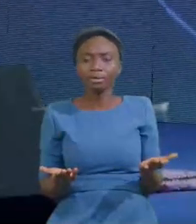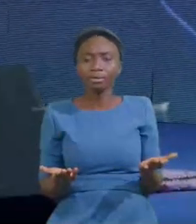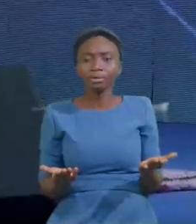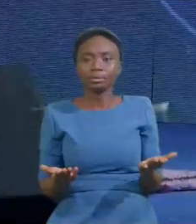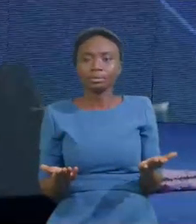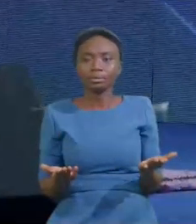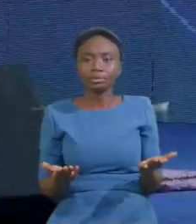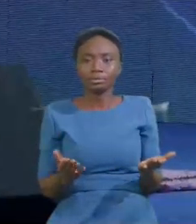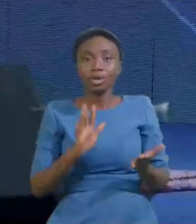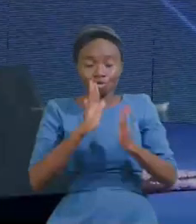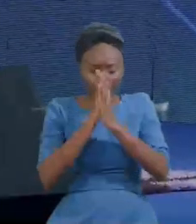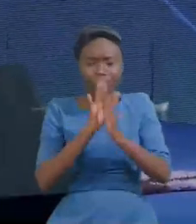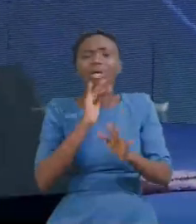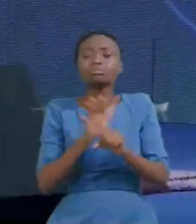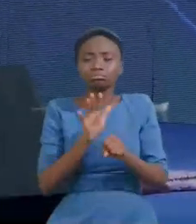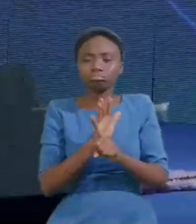Et Dieu a dit, je suis là.